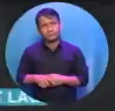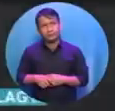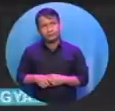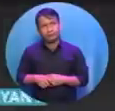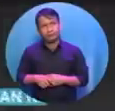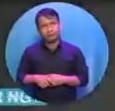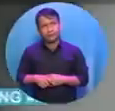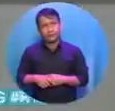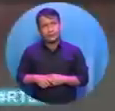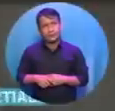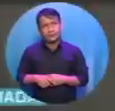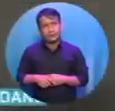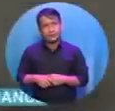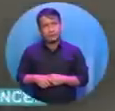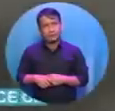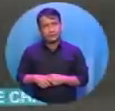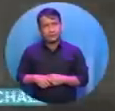Yabang ko pa, atay mo!